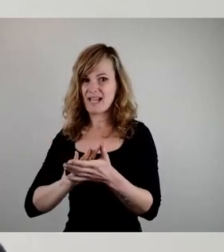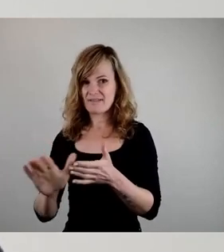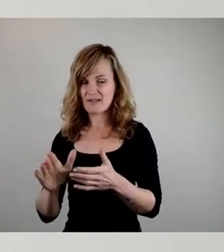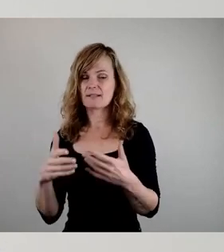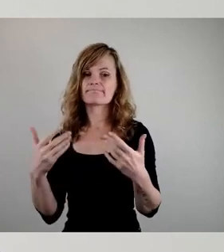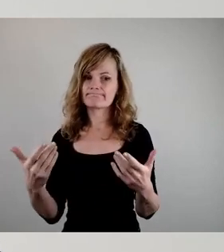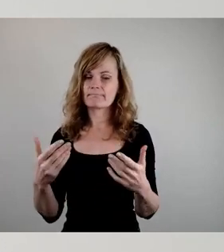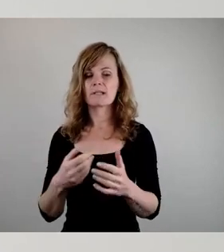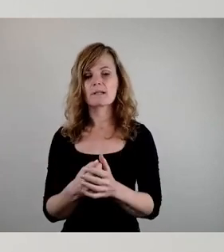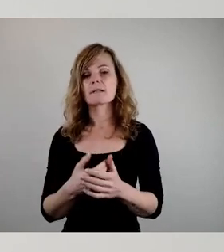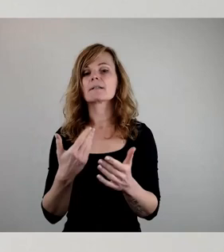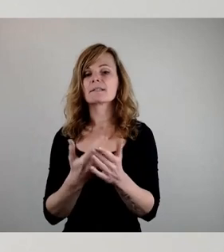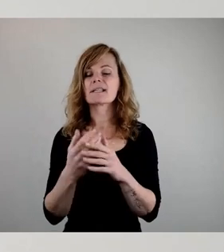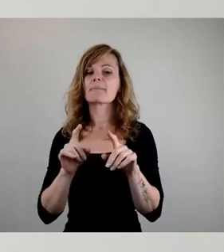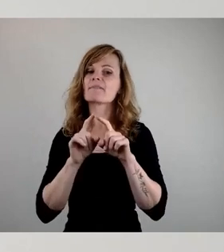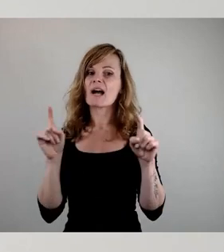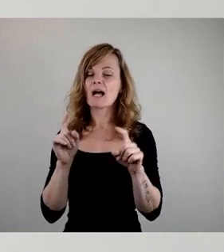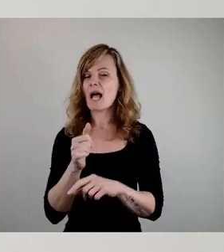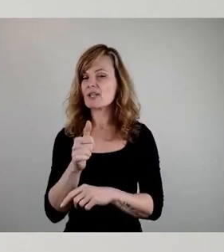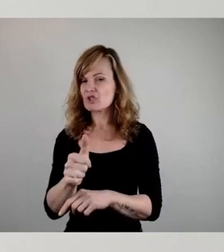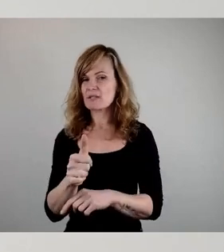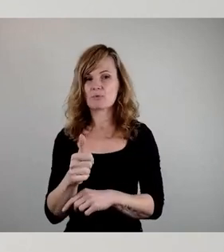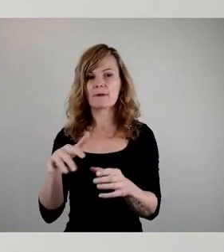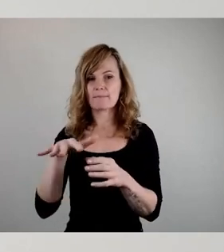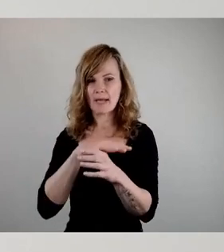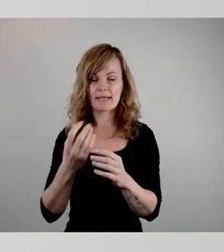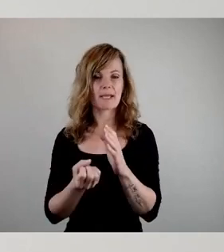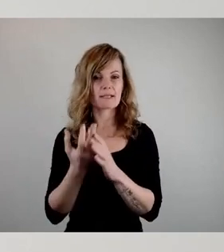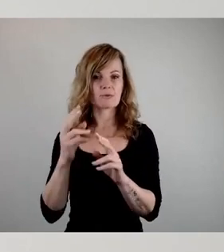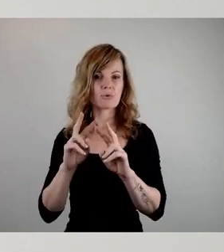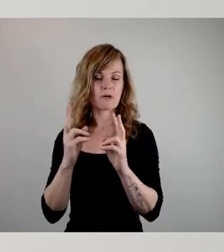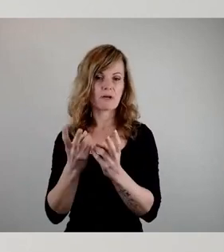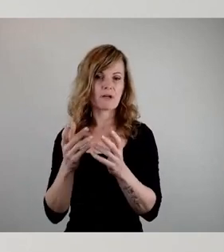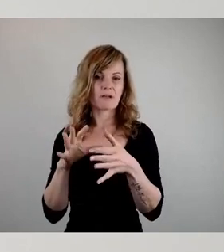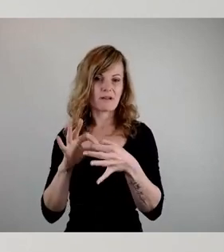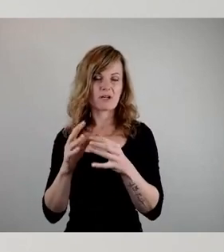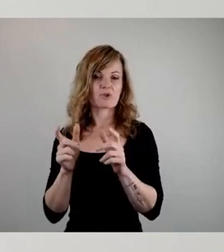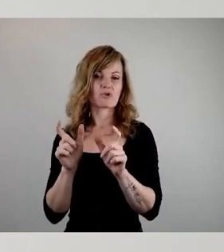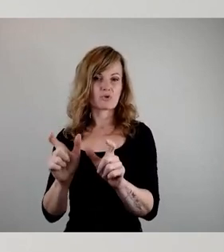Einschätzung fachlich ist, dass im Bereich Naturschutz eine Fähre mehr Konfliktpunkte hat als eine Brücke.